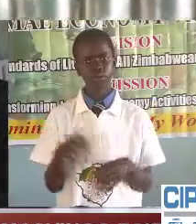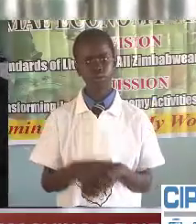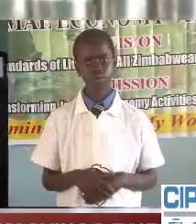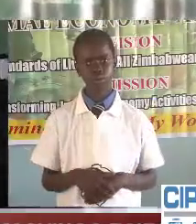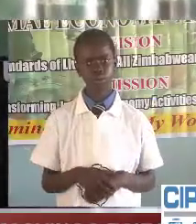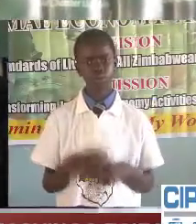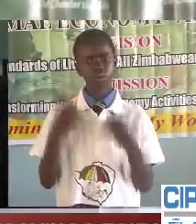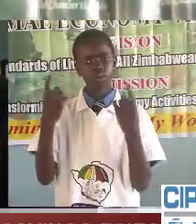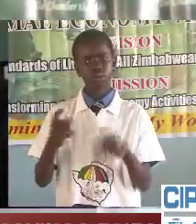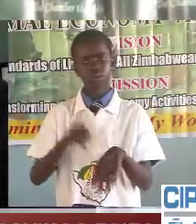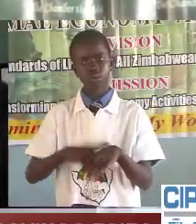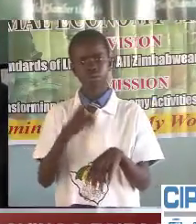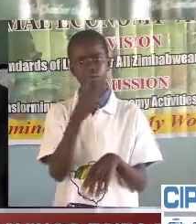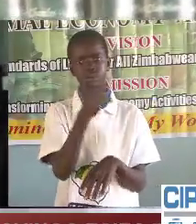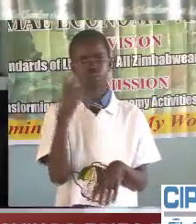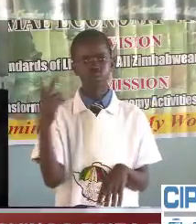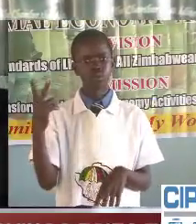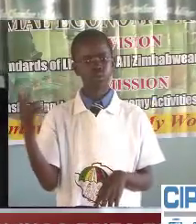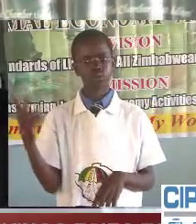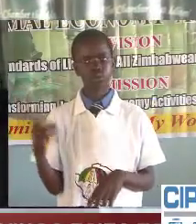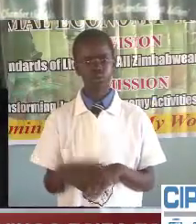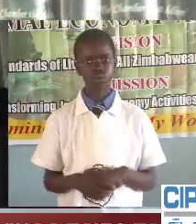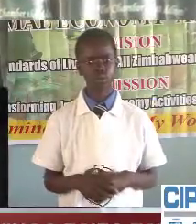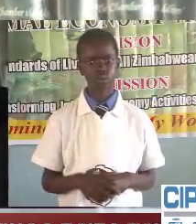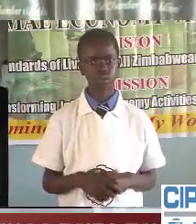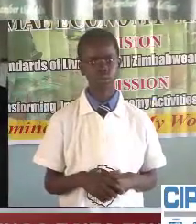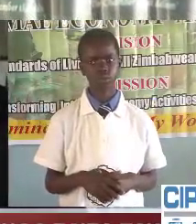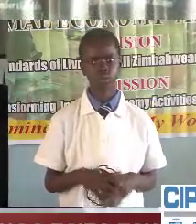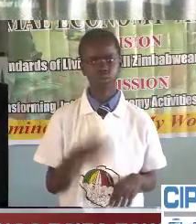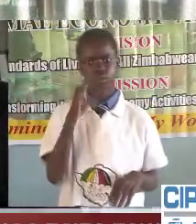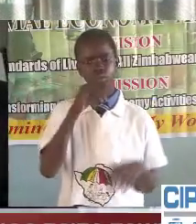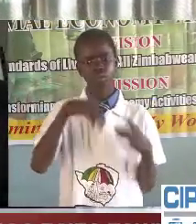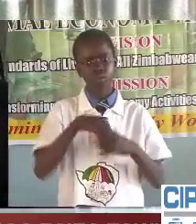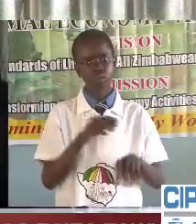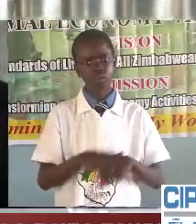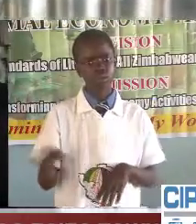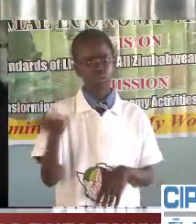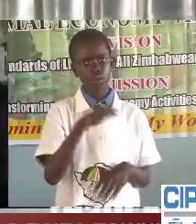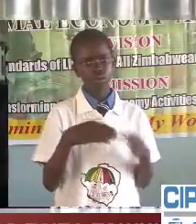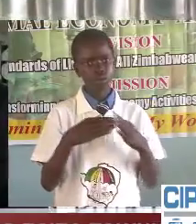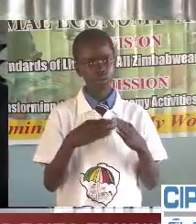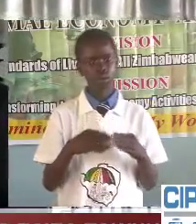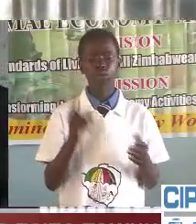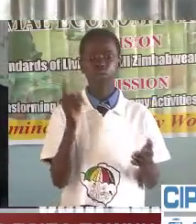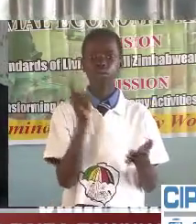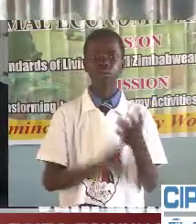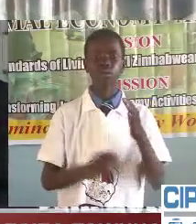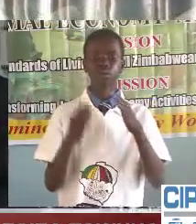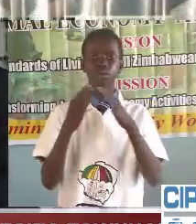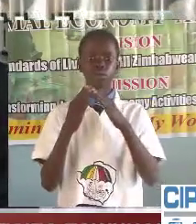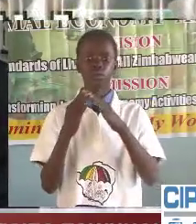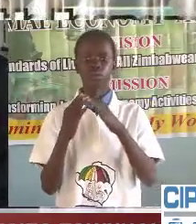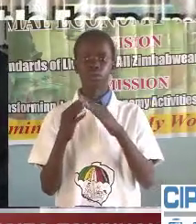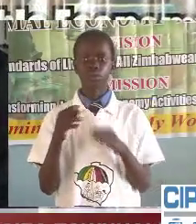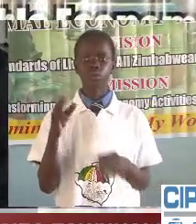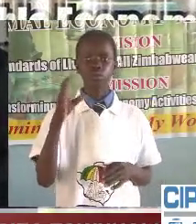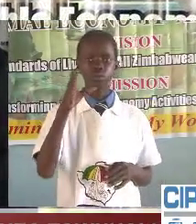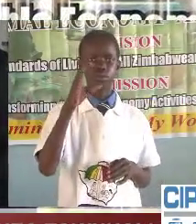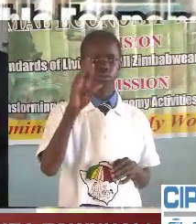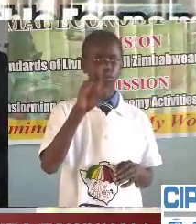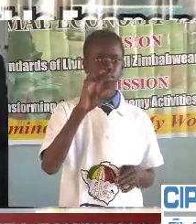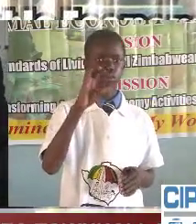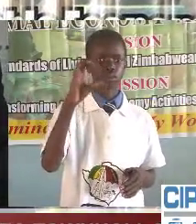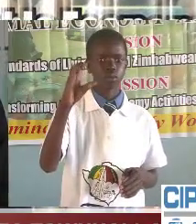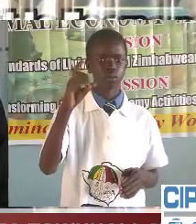Ndinogara muWard 2 pa 636 muna muno Mutaba Street. Ndabva kuPRC